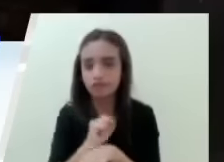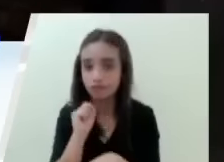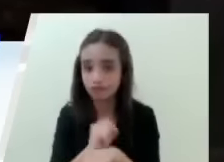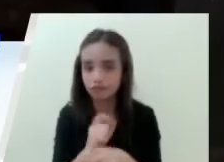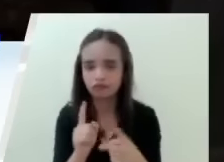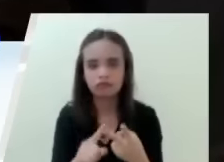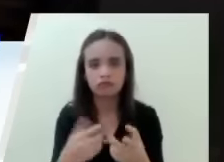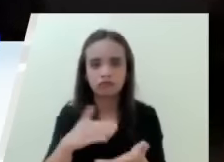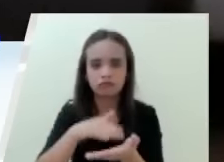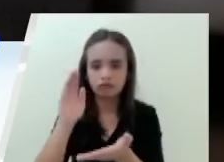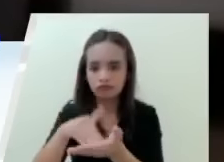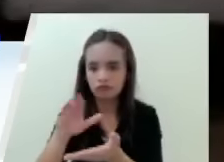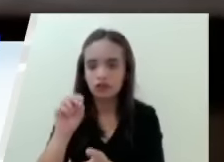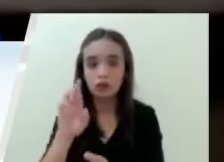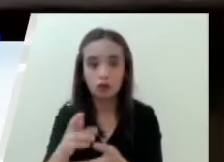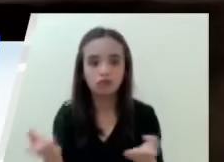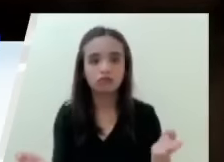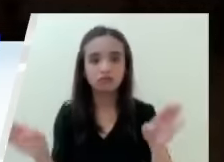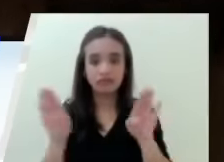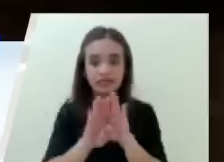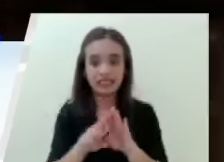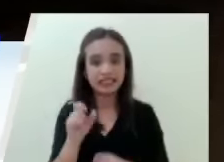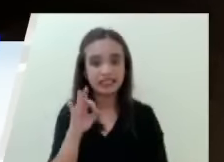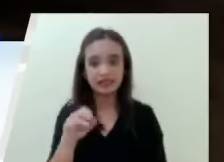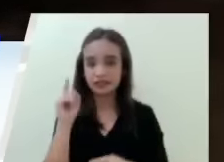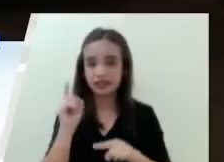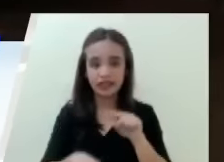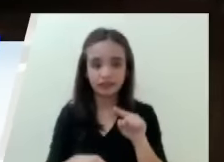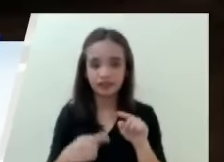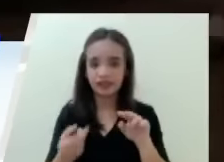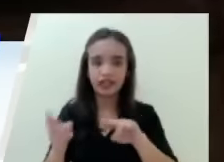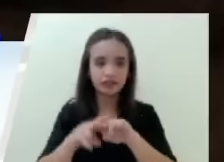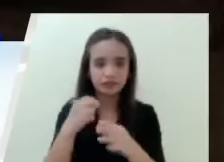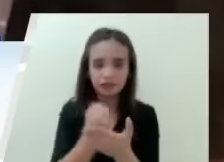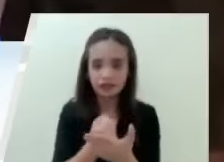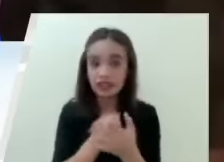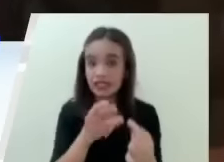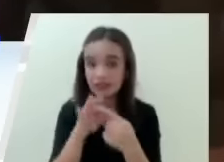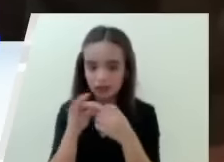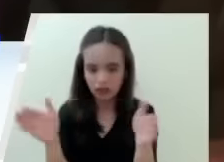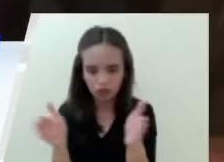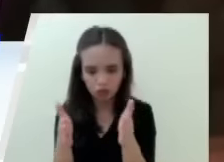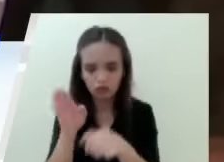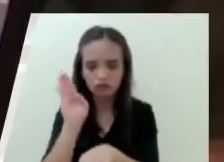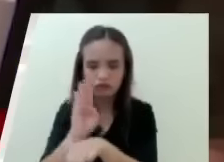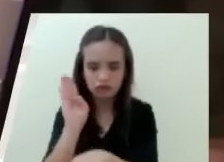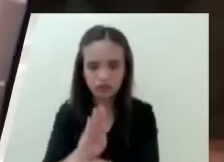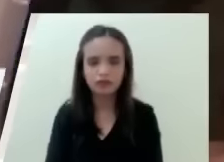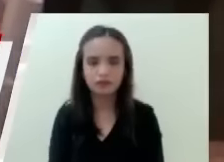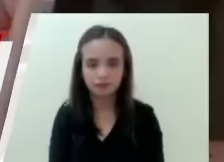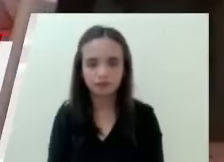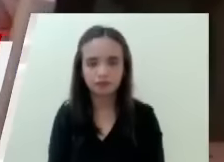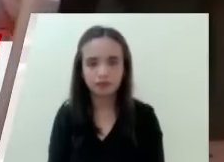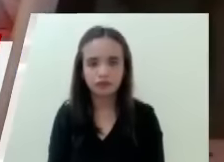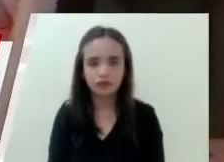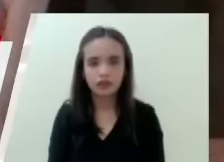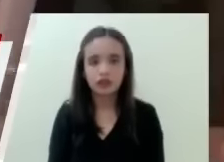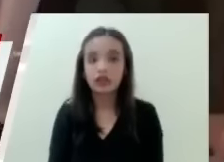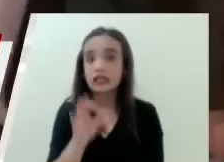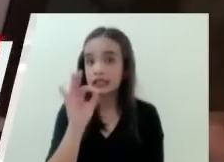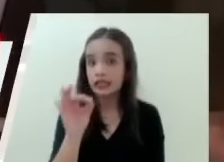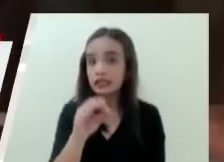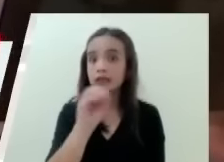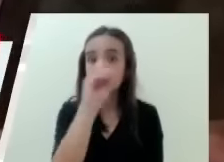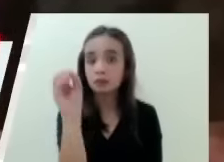di kaya pagsasara kapag hindi kinaya ang wage hike, lalo na ng mga maliliit na negosyo. Mahigit 90% po ng ating